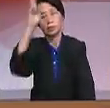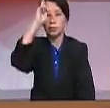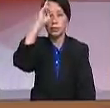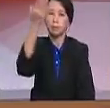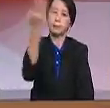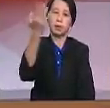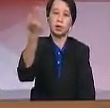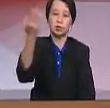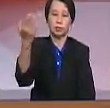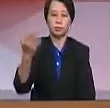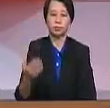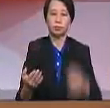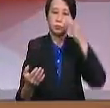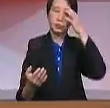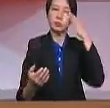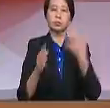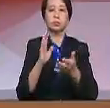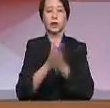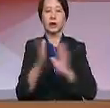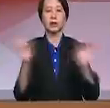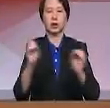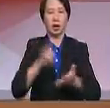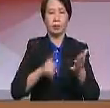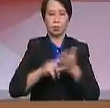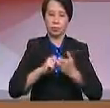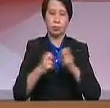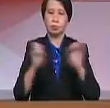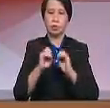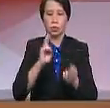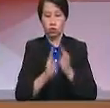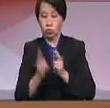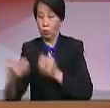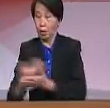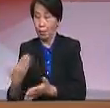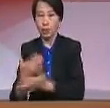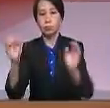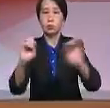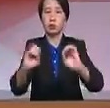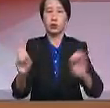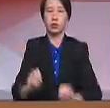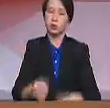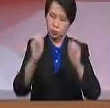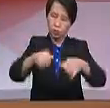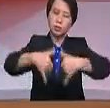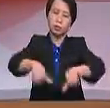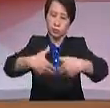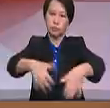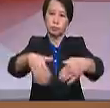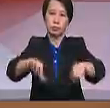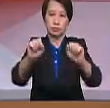biasa. Jadi tidak ada perkara-perkara barulah. Yang perubahan-perubahan baru tidak ada. Jadi boleh diteruskan.